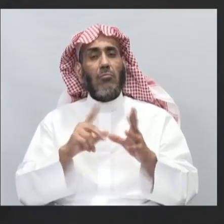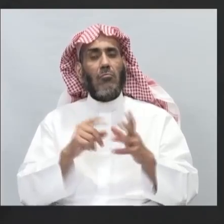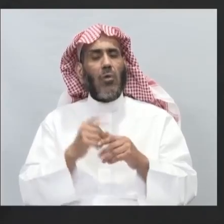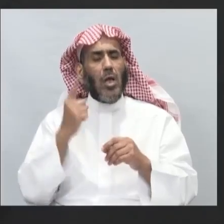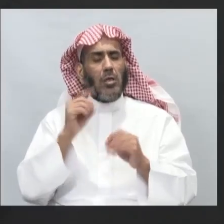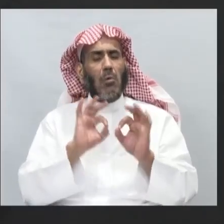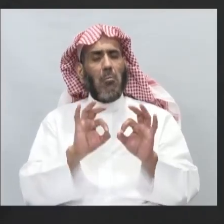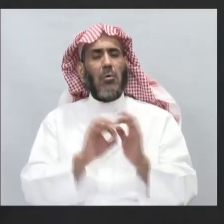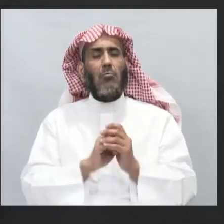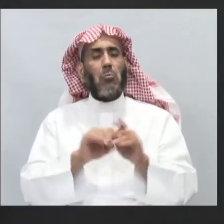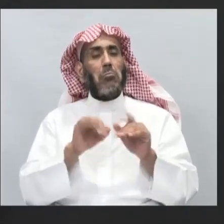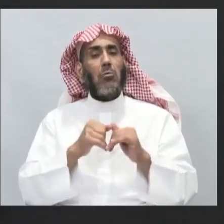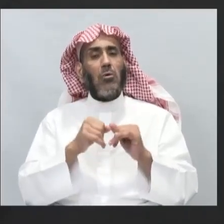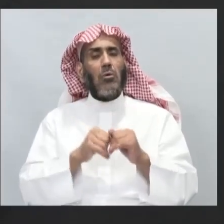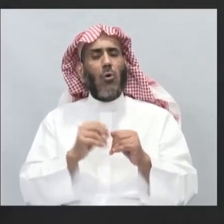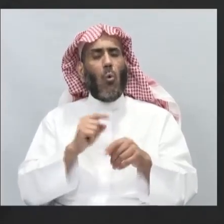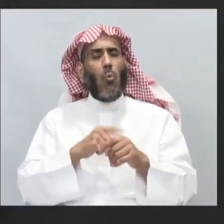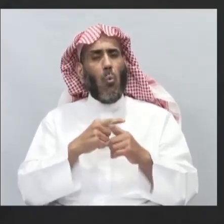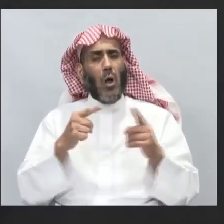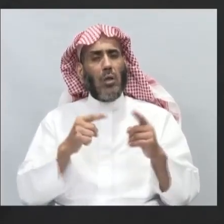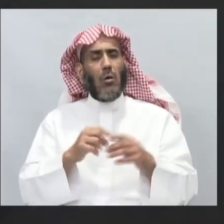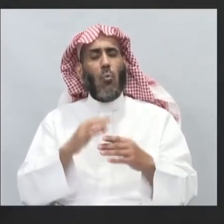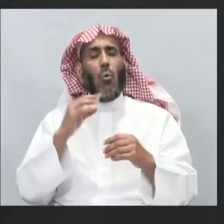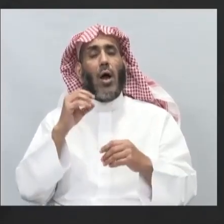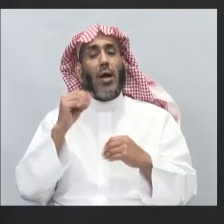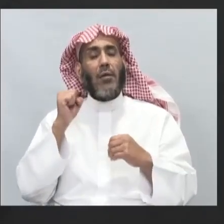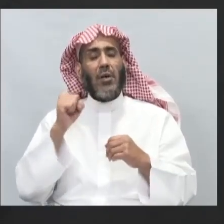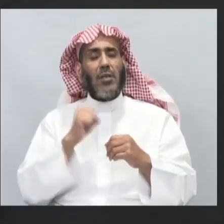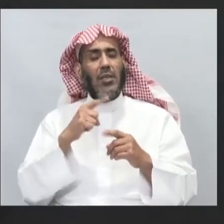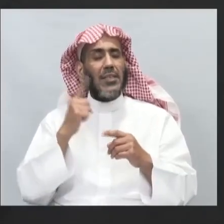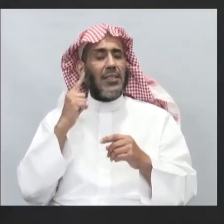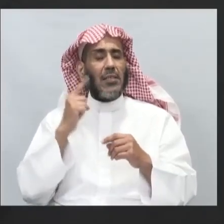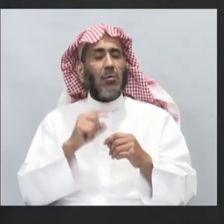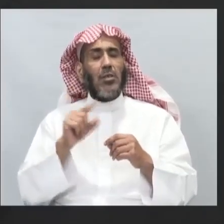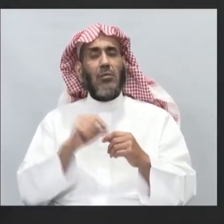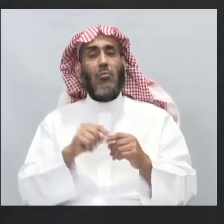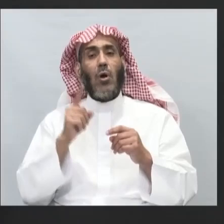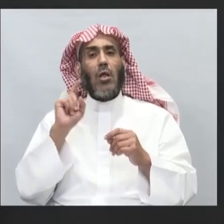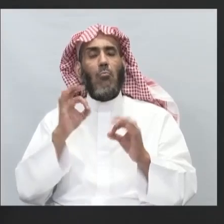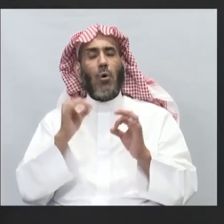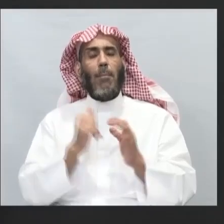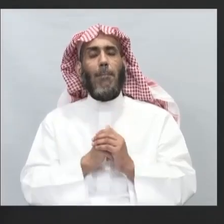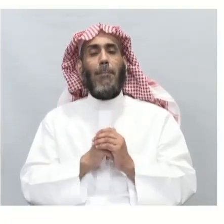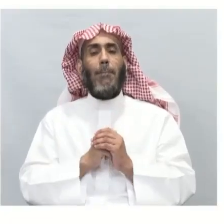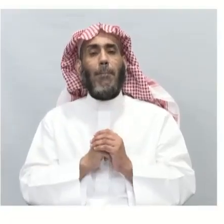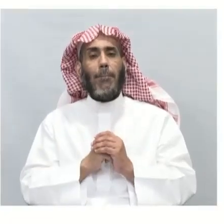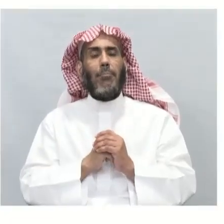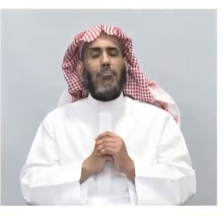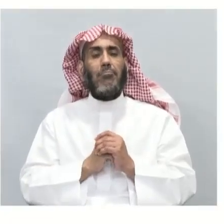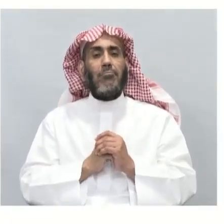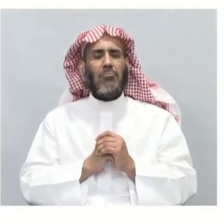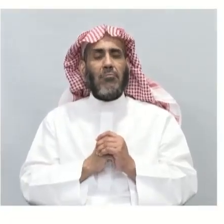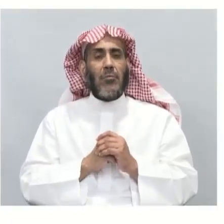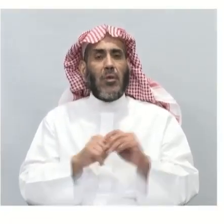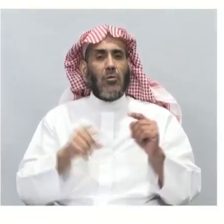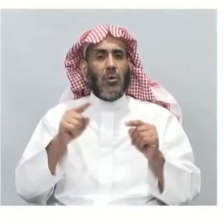سيسمع منك وسياخذ وستا وقتك وكفايته لكن استمع جيدا وهذا امر مهم